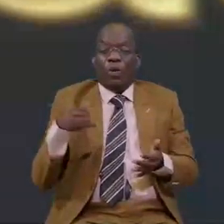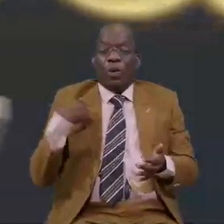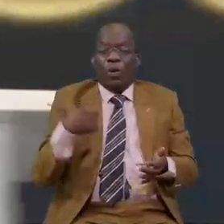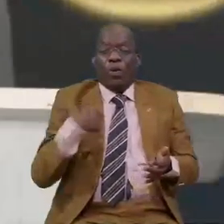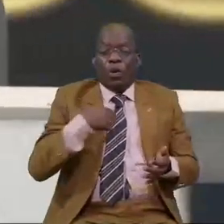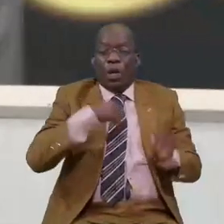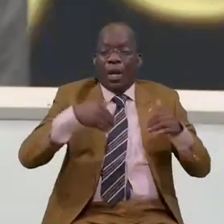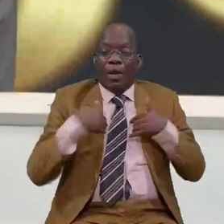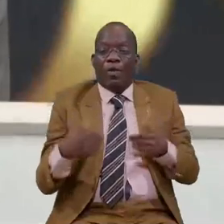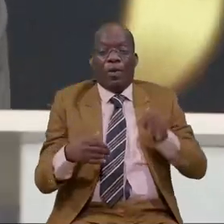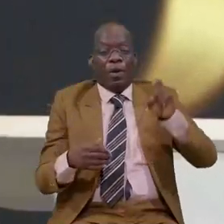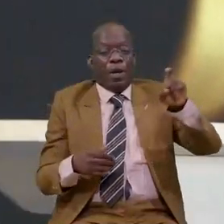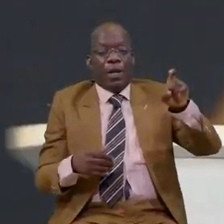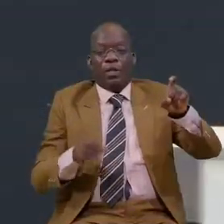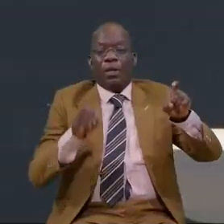W,